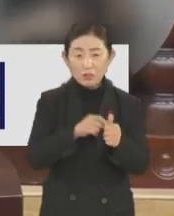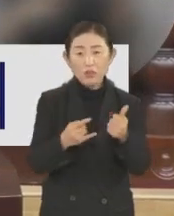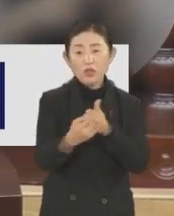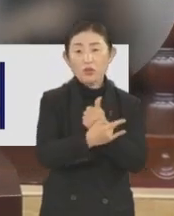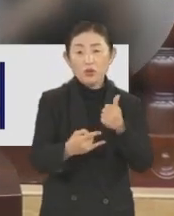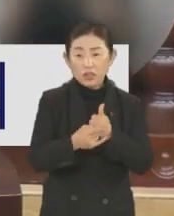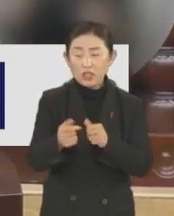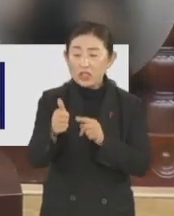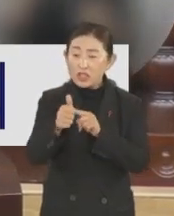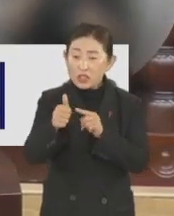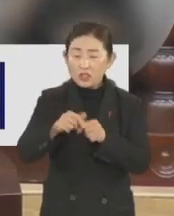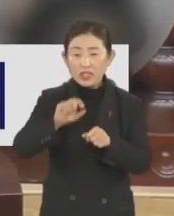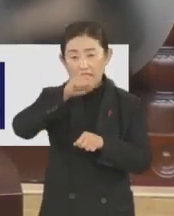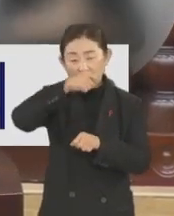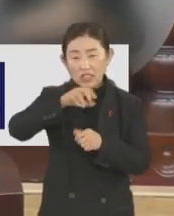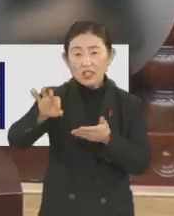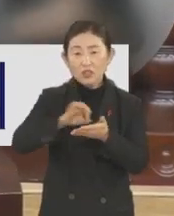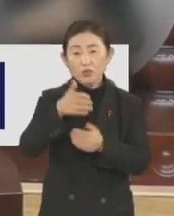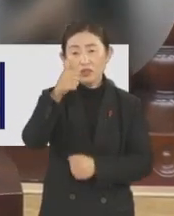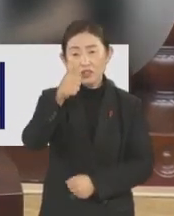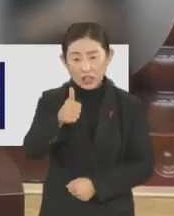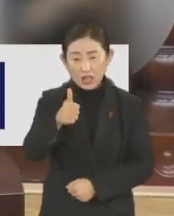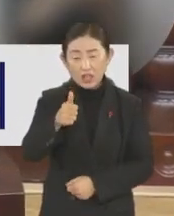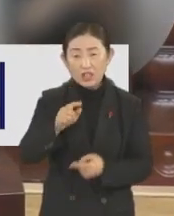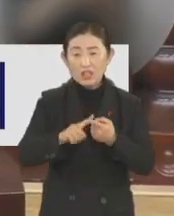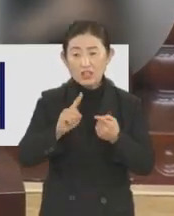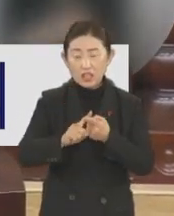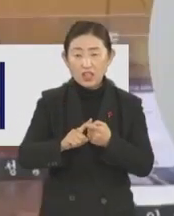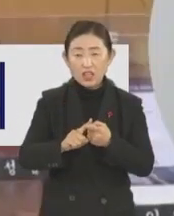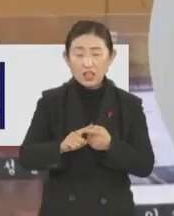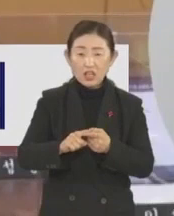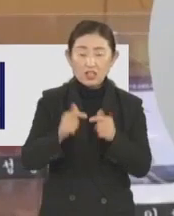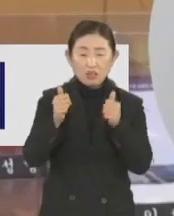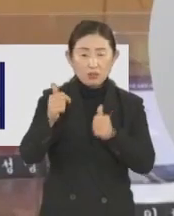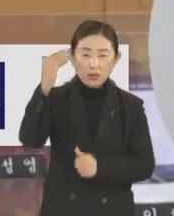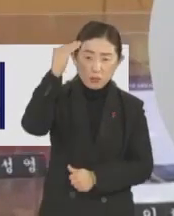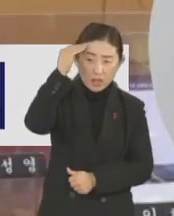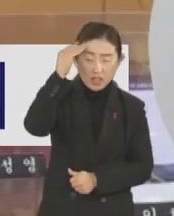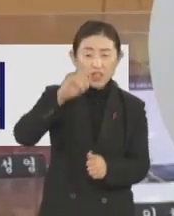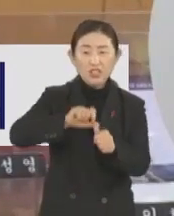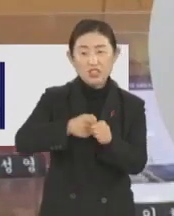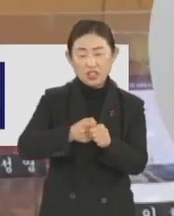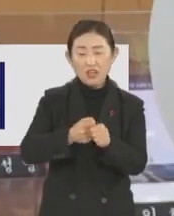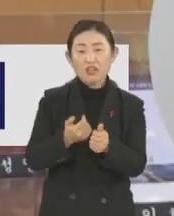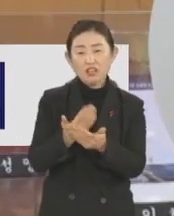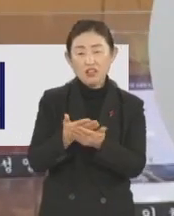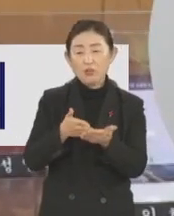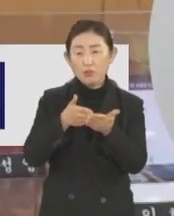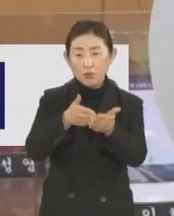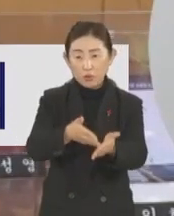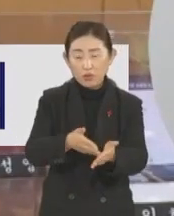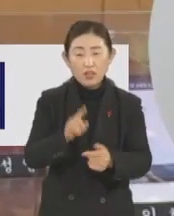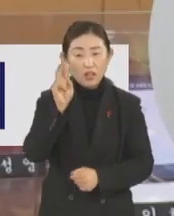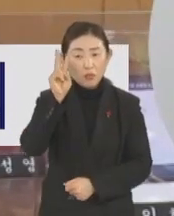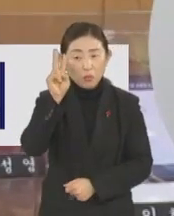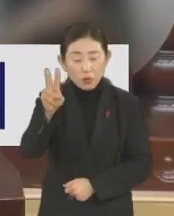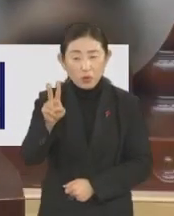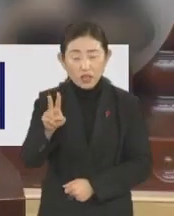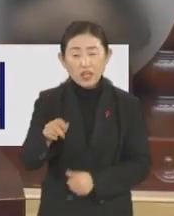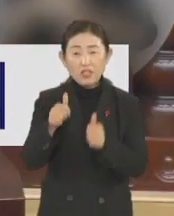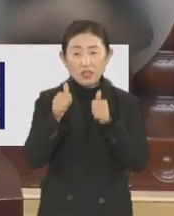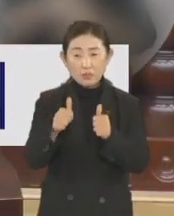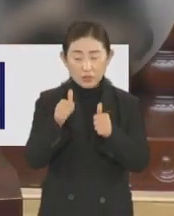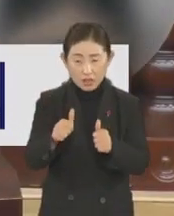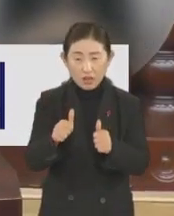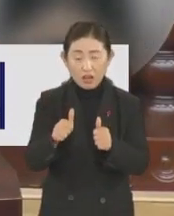예결위원장으로 예산심의의 지장을 준 최의원에 대한 징계를 요구하기로 하고 오는 9일 열리는 윤리 심사